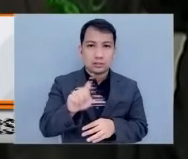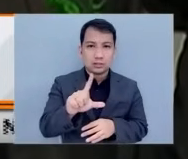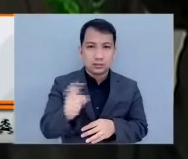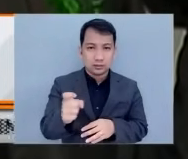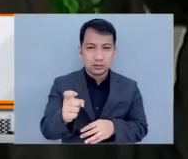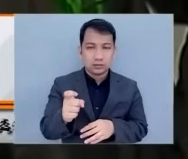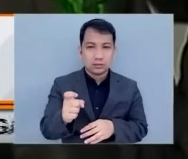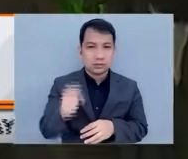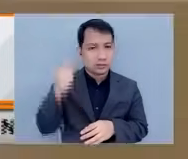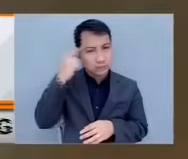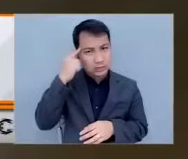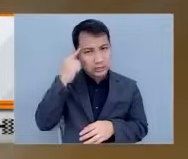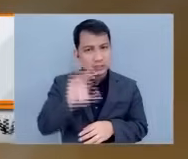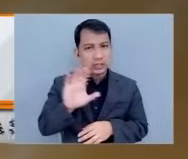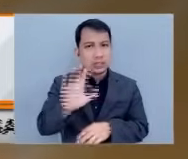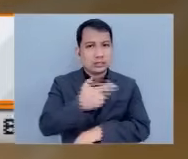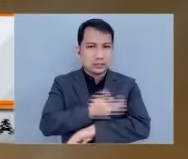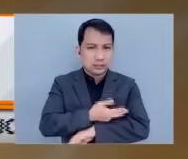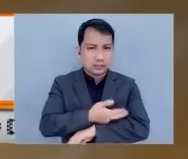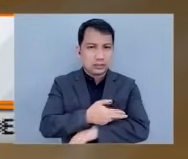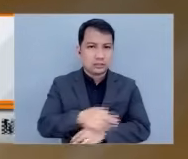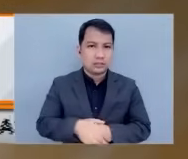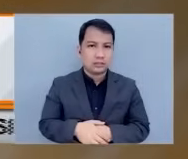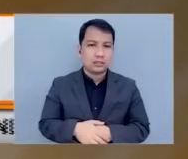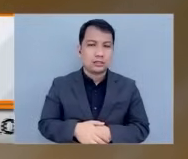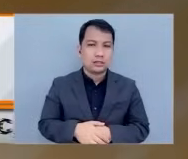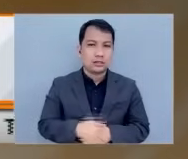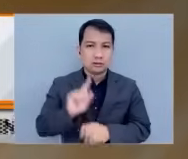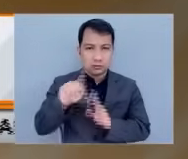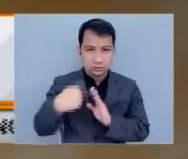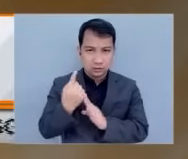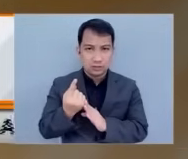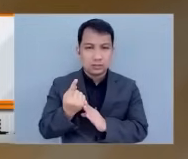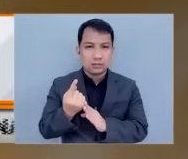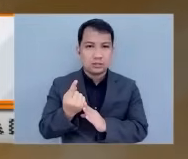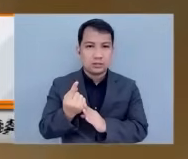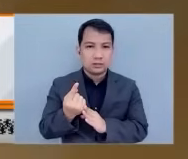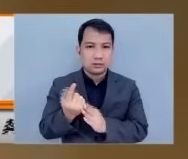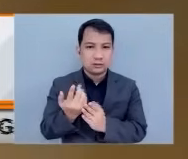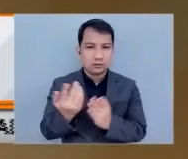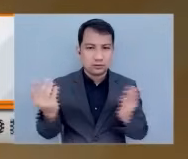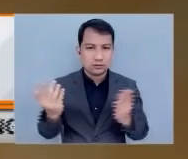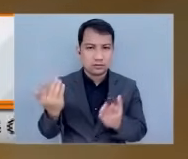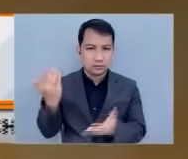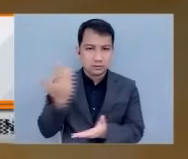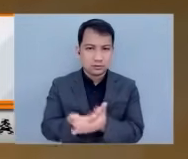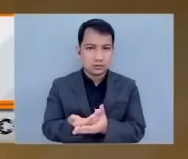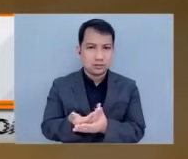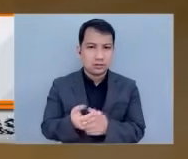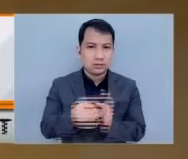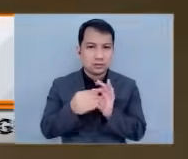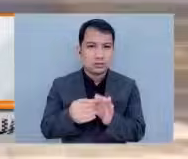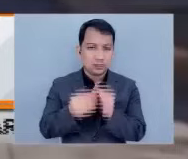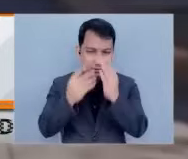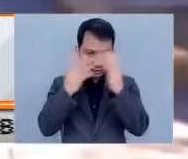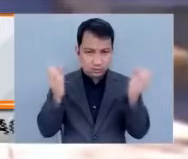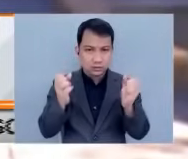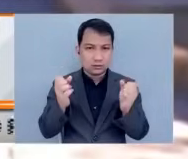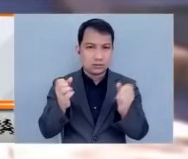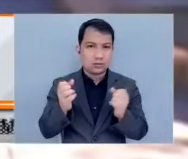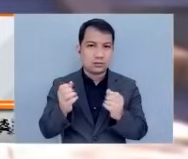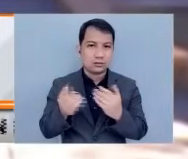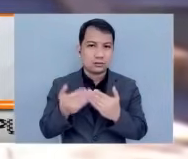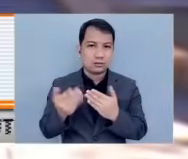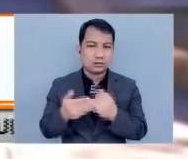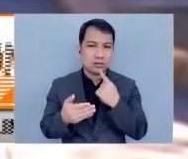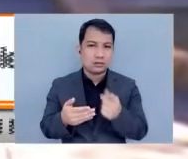nilang magpahinga muna. Isang oras na raw silang nasa bakod nang dumating ang mga sekyo na galit daw kaagad. Sabi ng kapatid